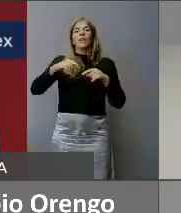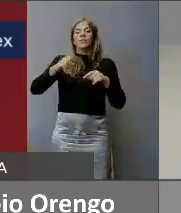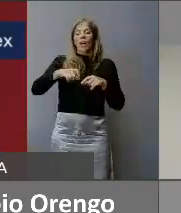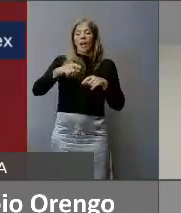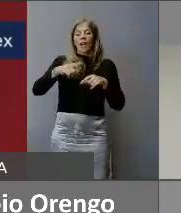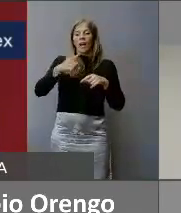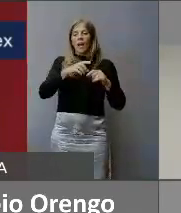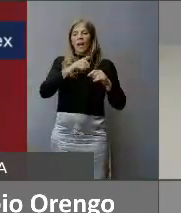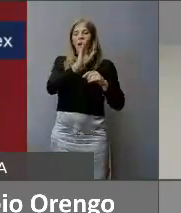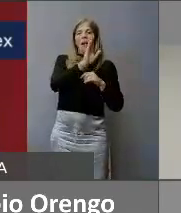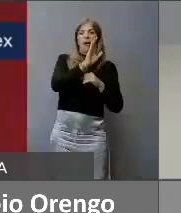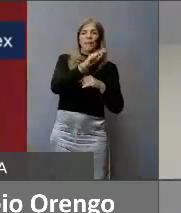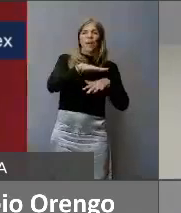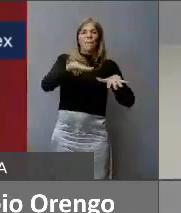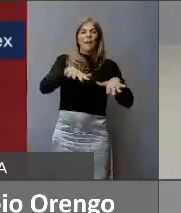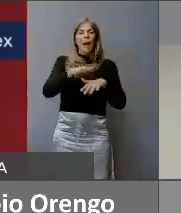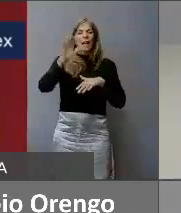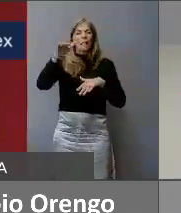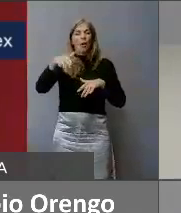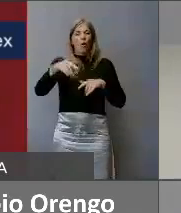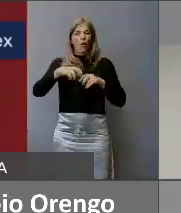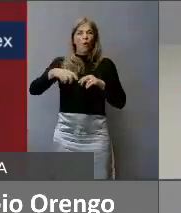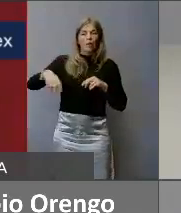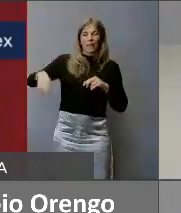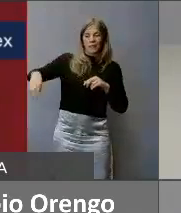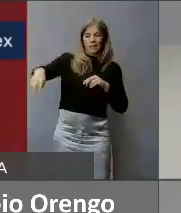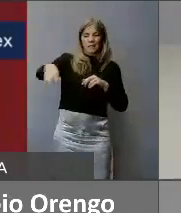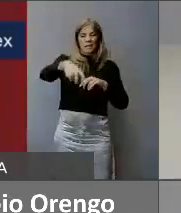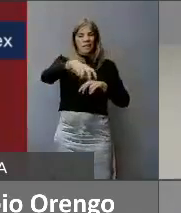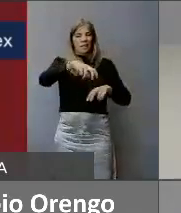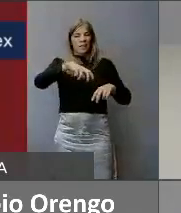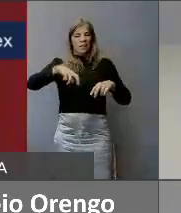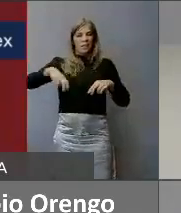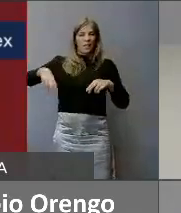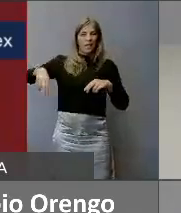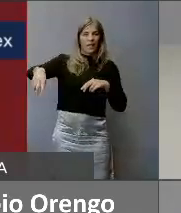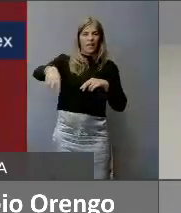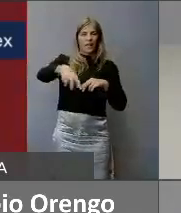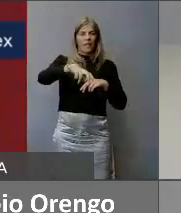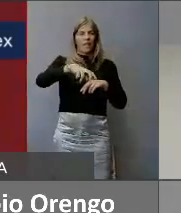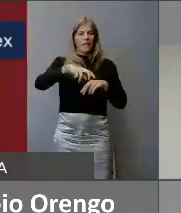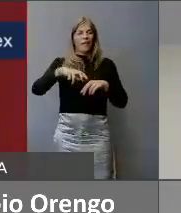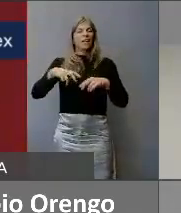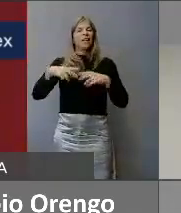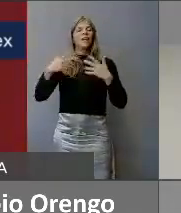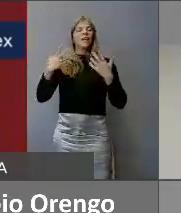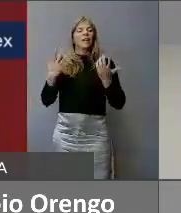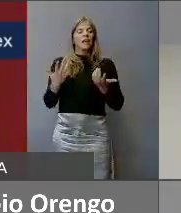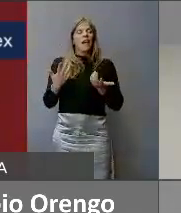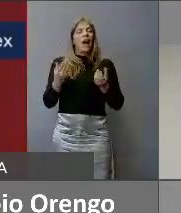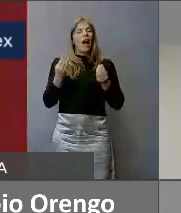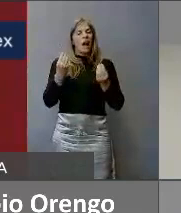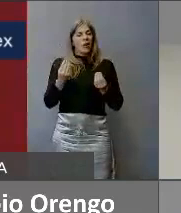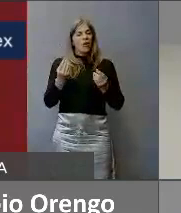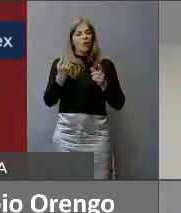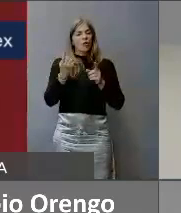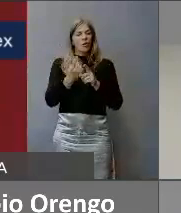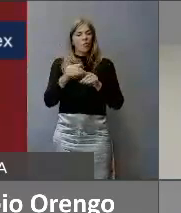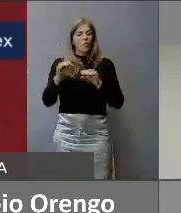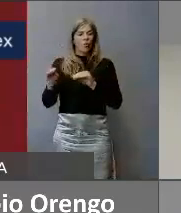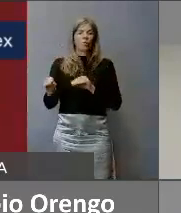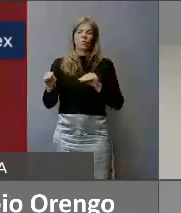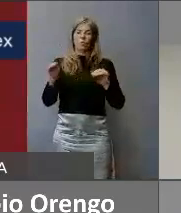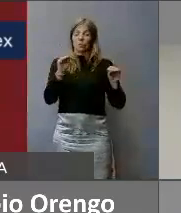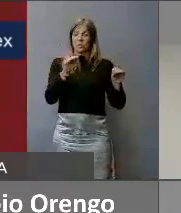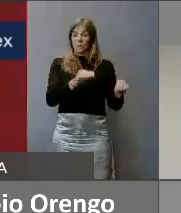fra il mercato cornice commercianti quindi la logica è uno spostamento che ripeto è stato